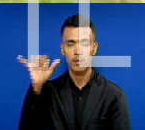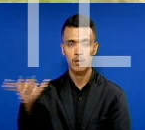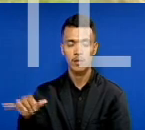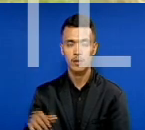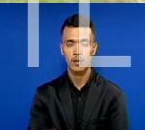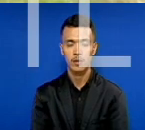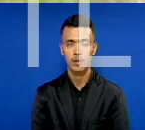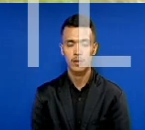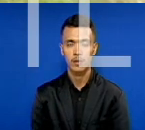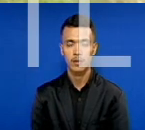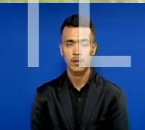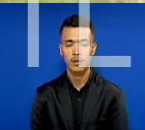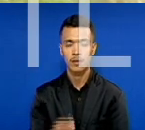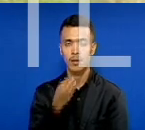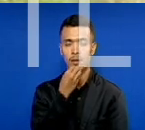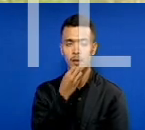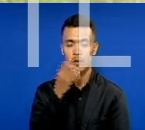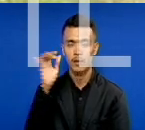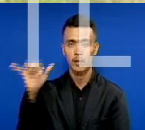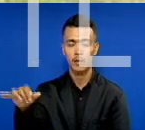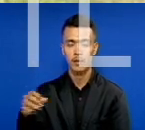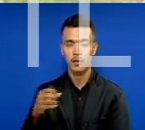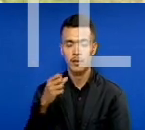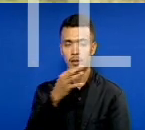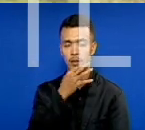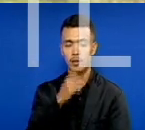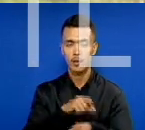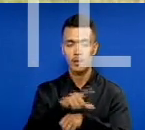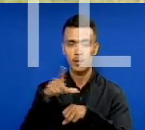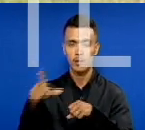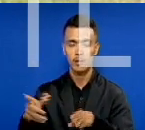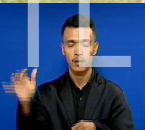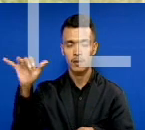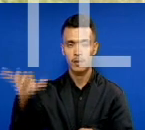amini ya ahian sira produk lokai sira atu loriba